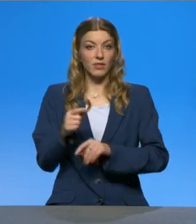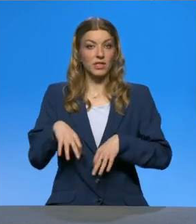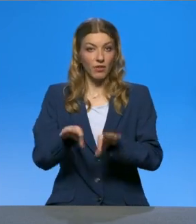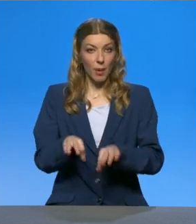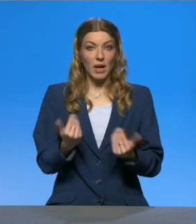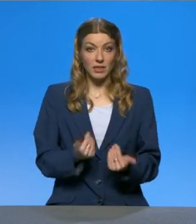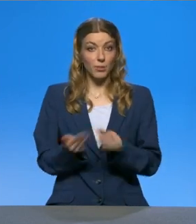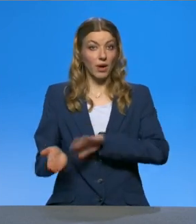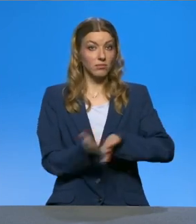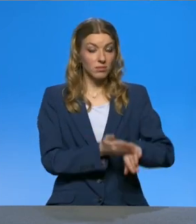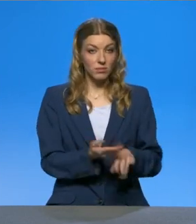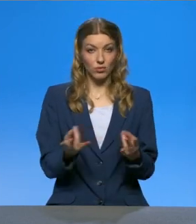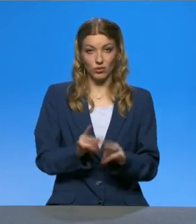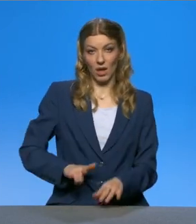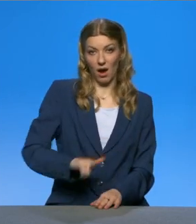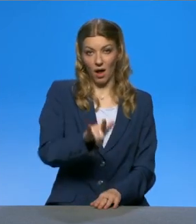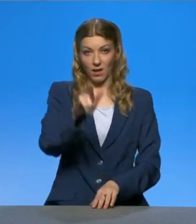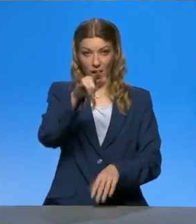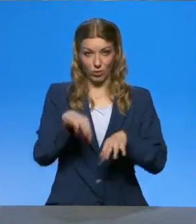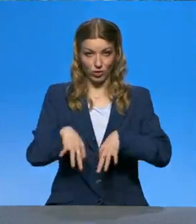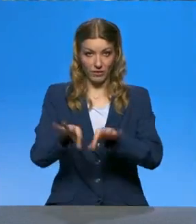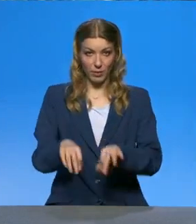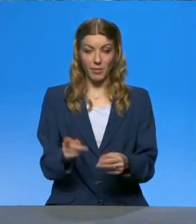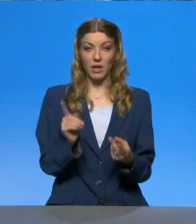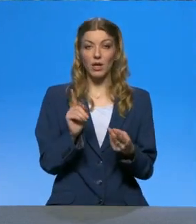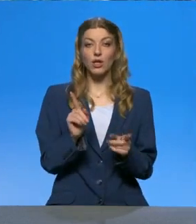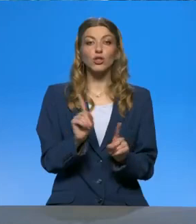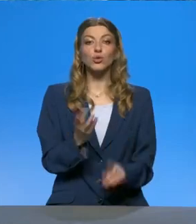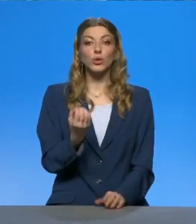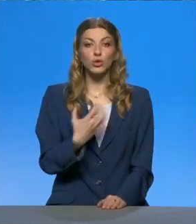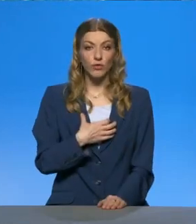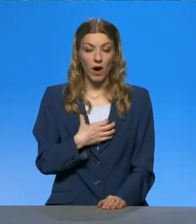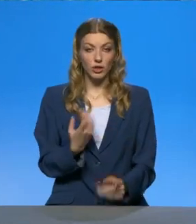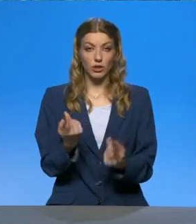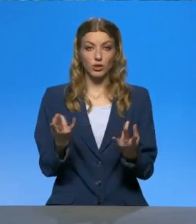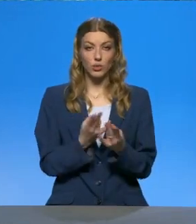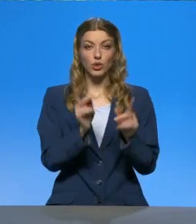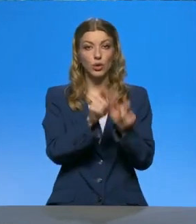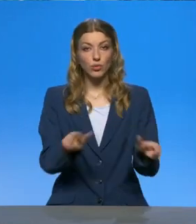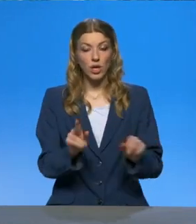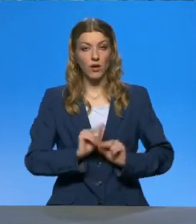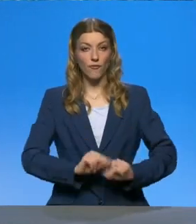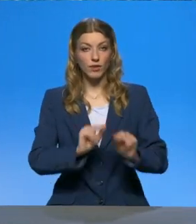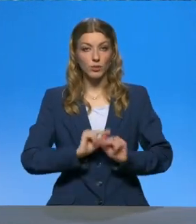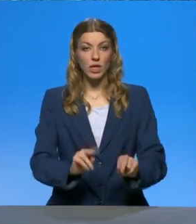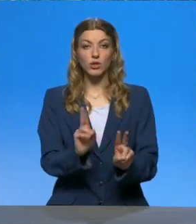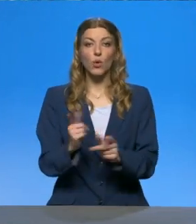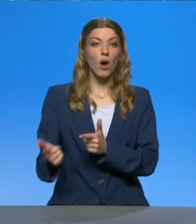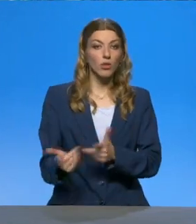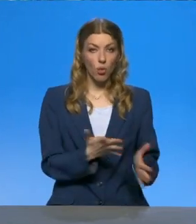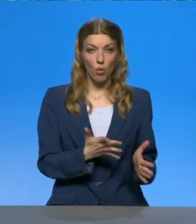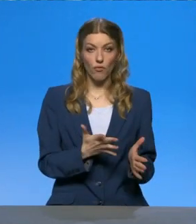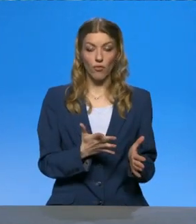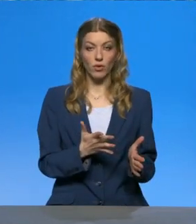очень важна, это воспитание людей, которые будут готовы выйти, скажем так, в мир